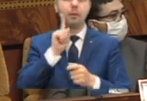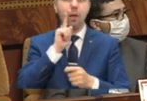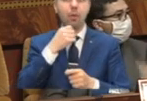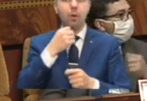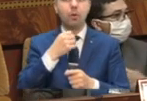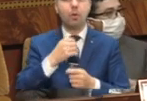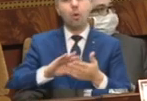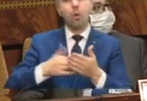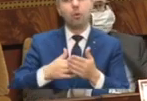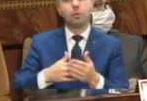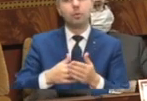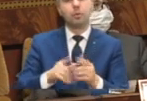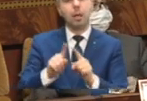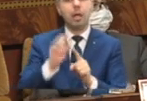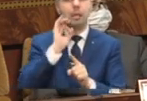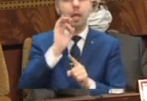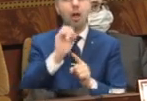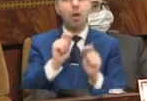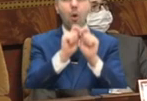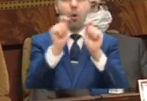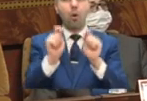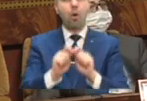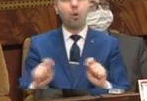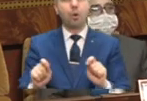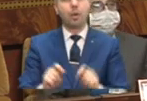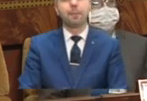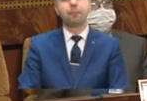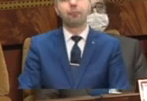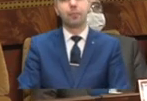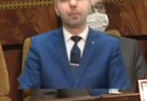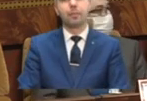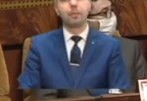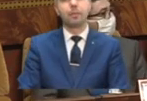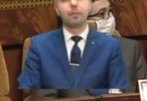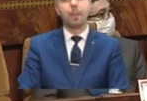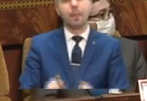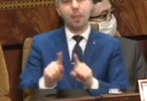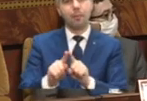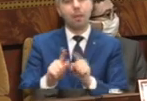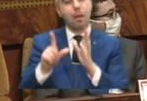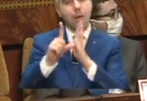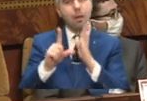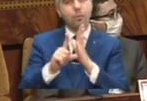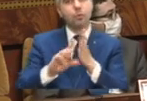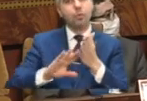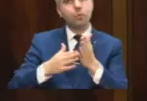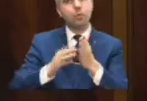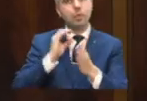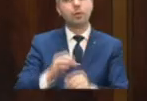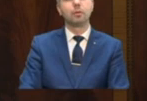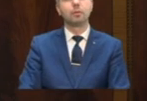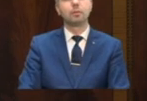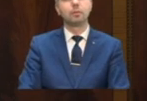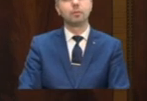السيد، وخلي السيد النائب يعبر على الراي ديالو. هذه بدعه السيد الرئيس. شكرا. يمكن ترجع المقتضي القانون